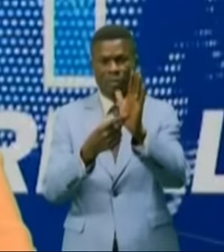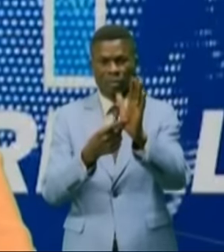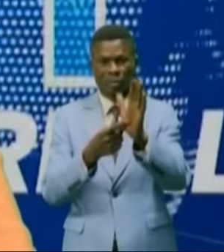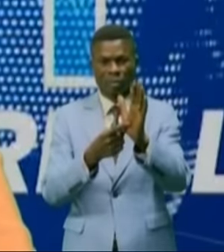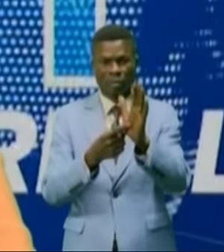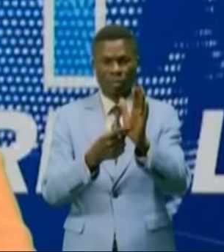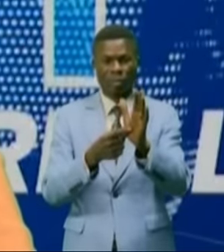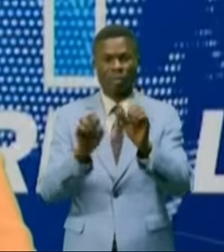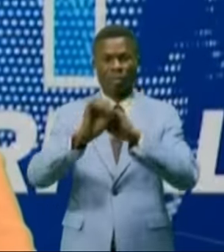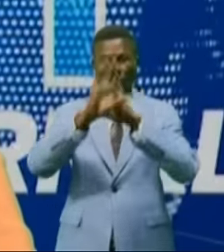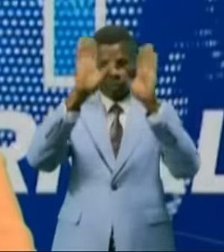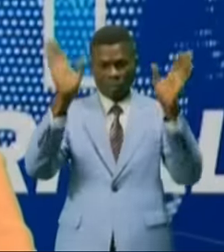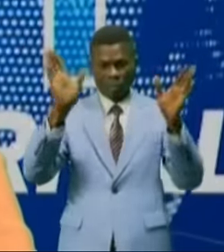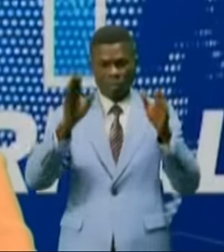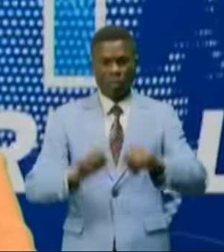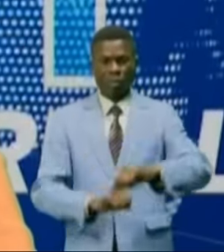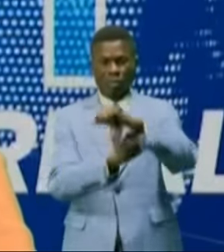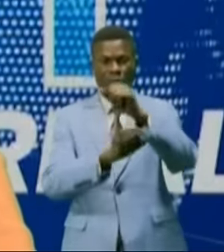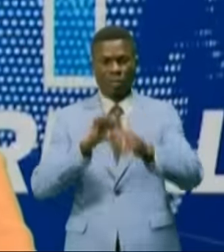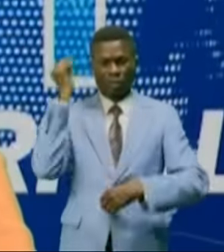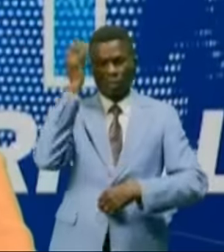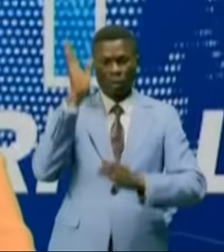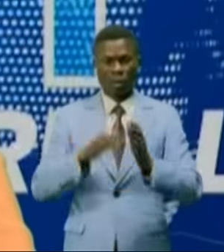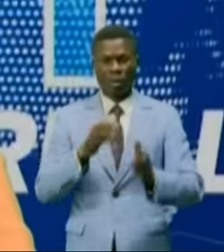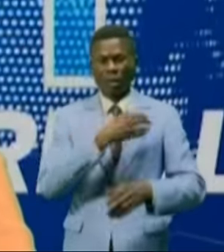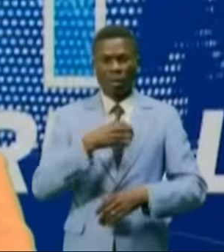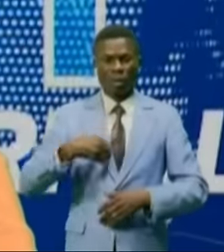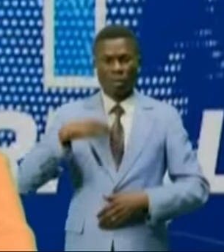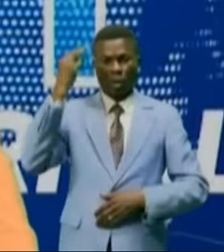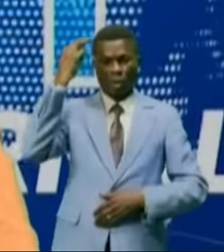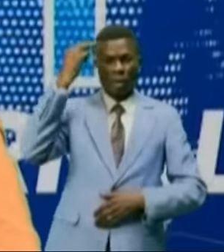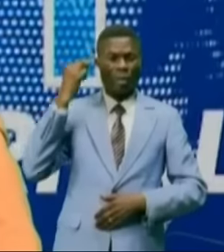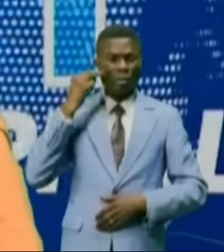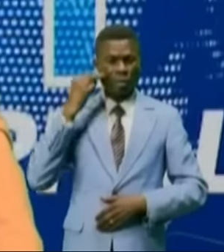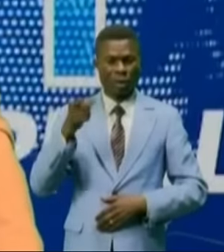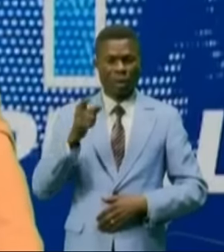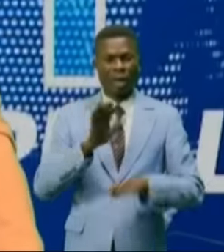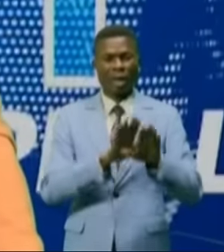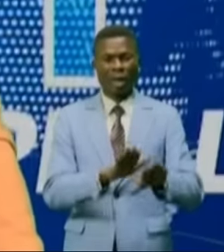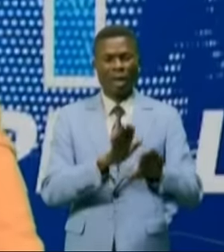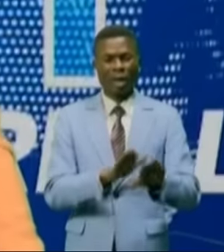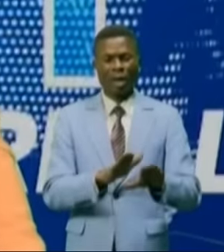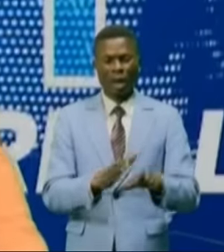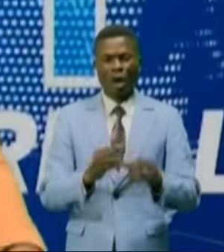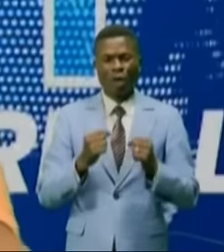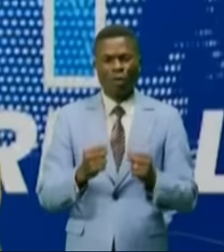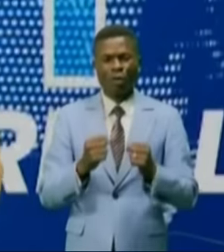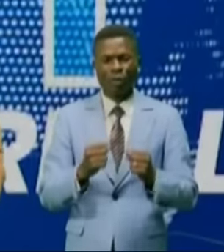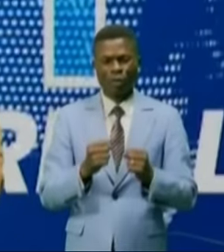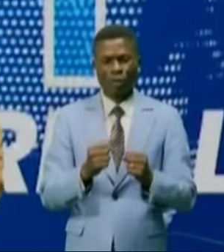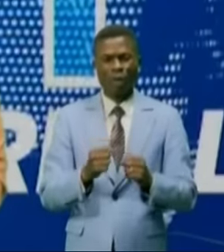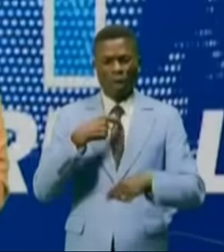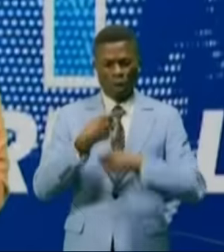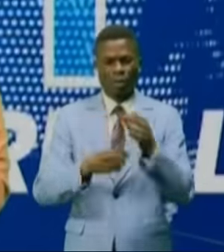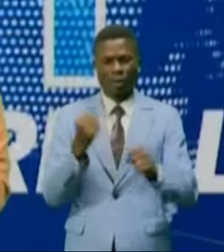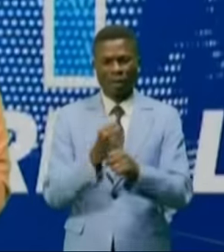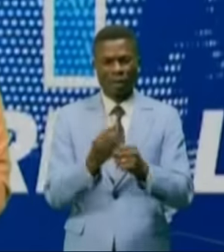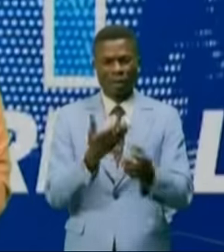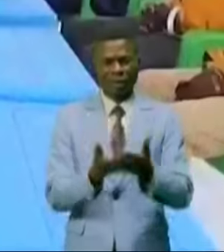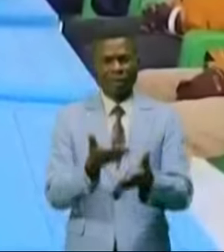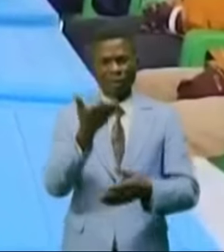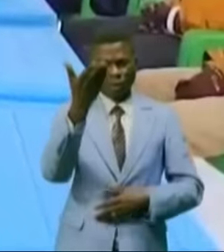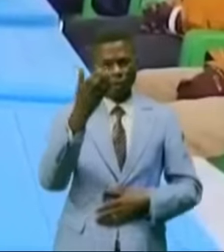chefferie coutumière qui soutient le gouvernement souminois et attend avec impatience son investiture.